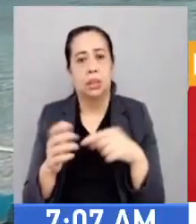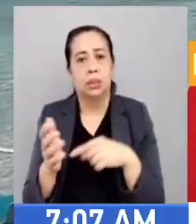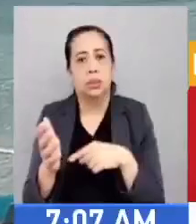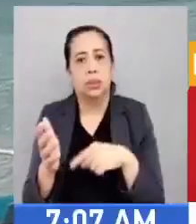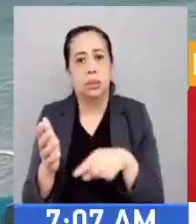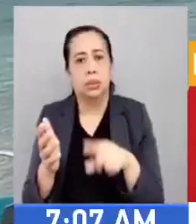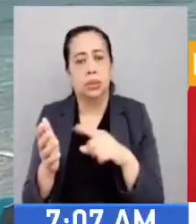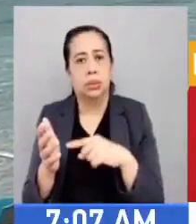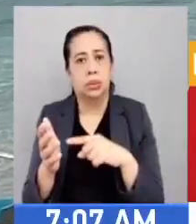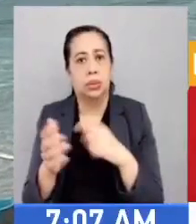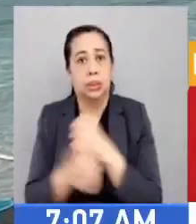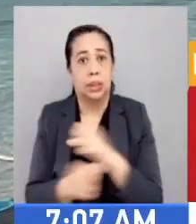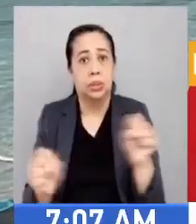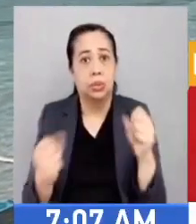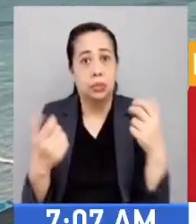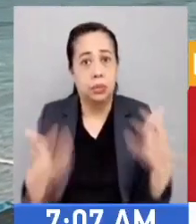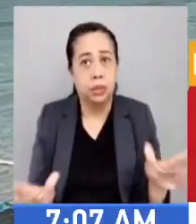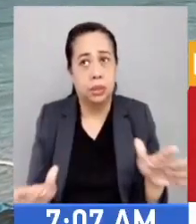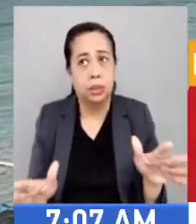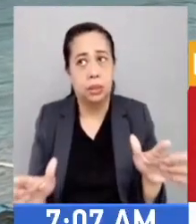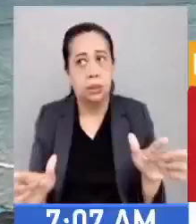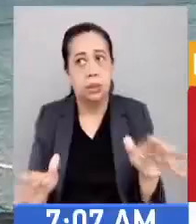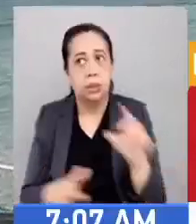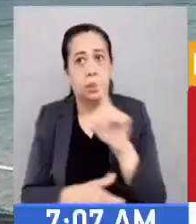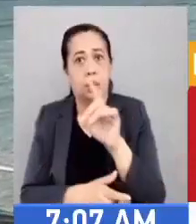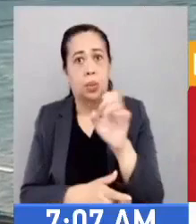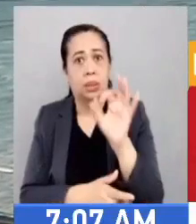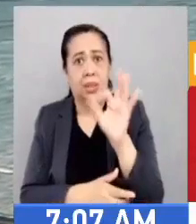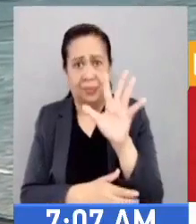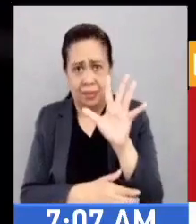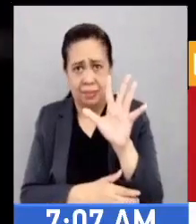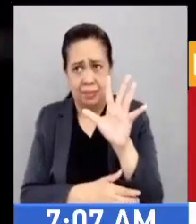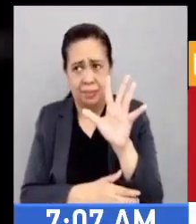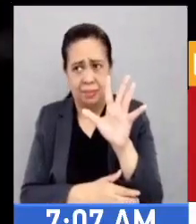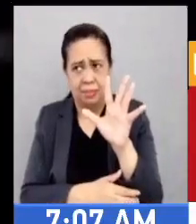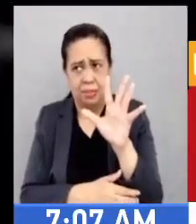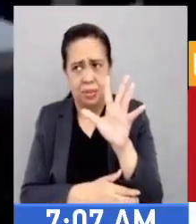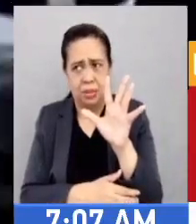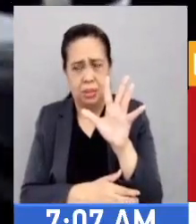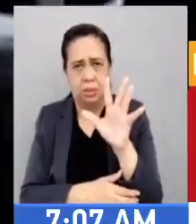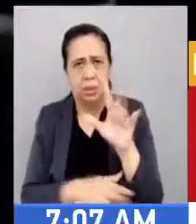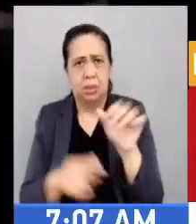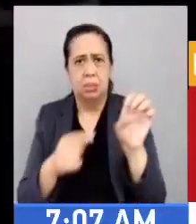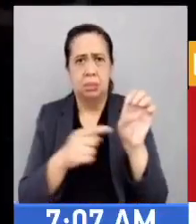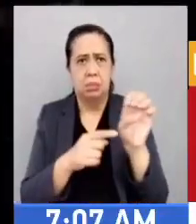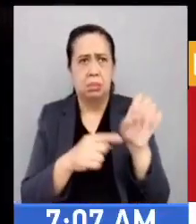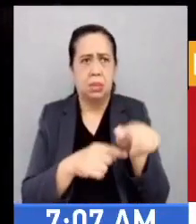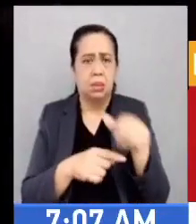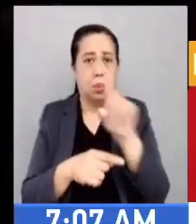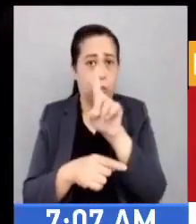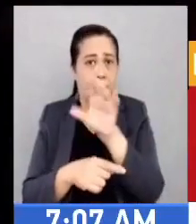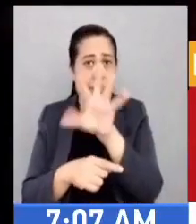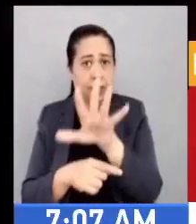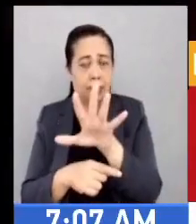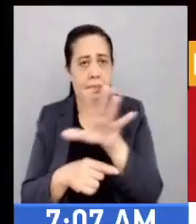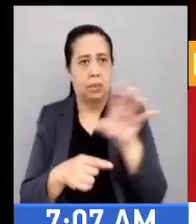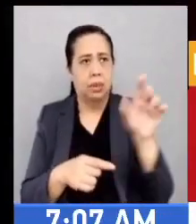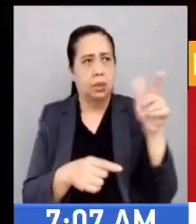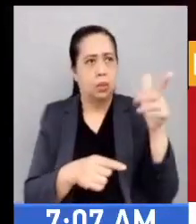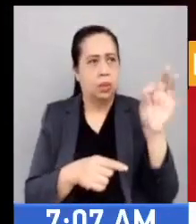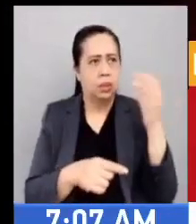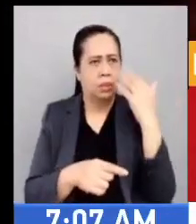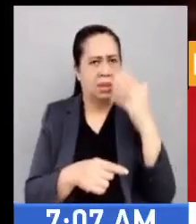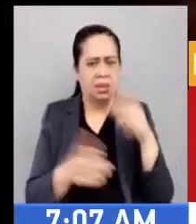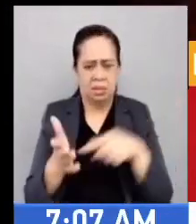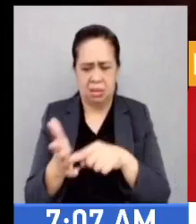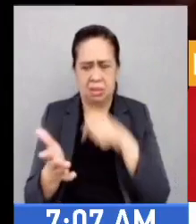na-rescue na po is nasa 195. So iba pa yung mga namatay. So hindi po talaga